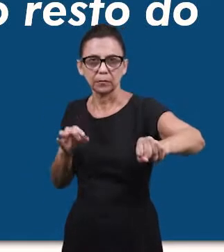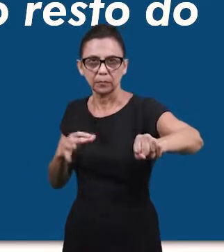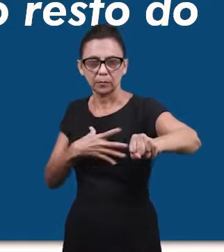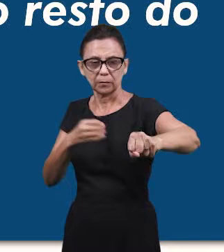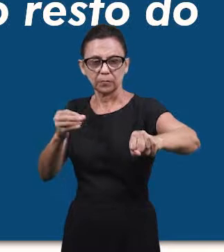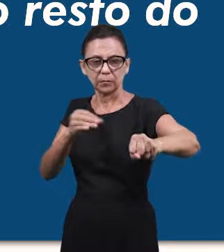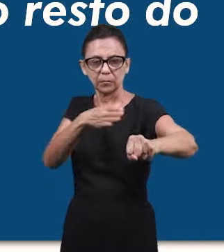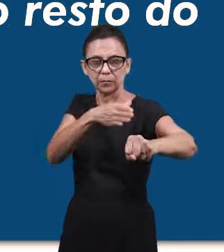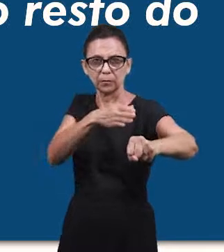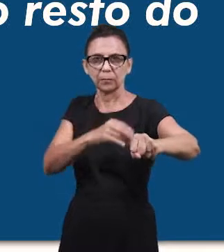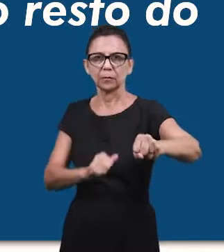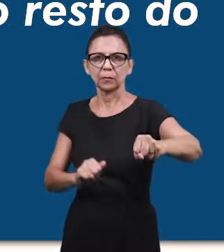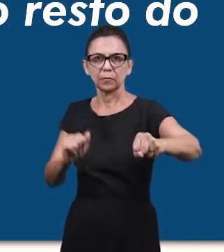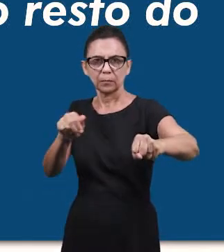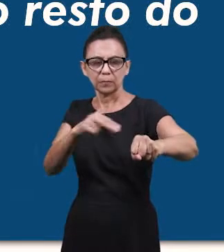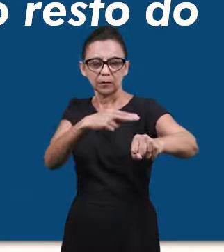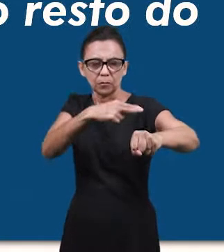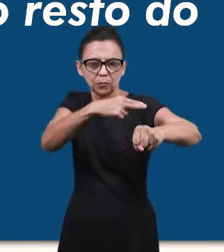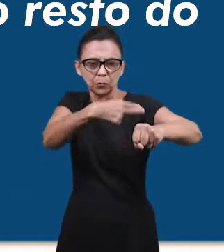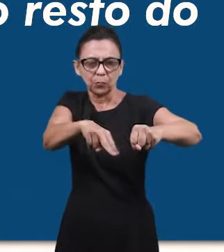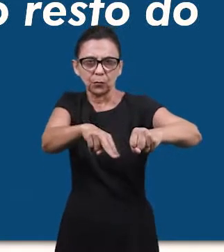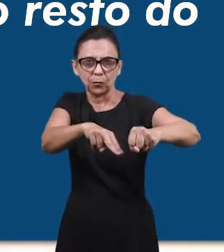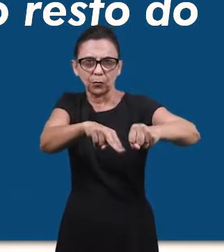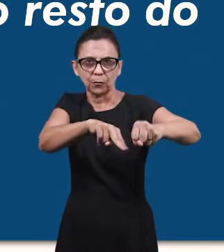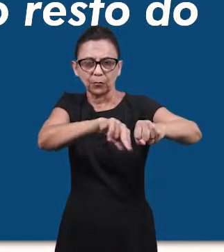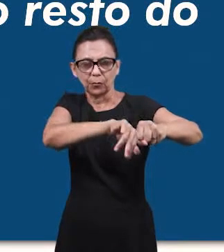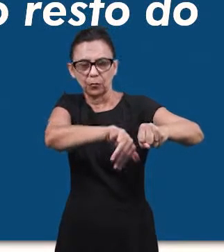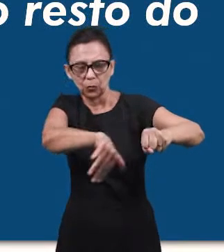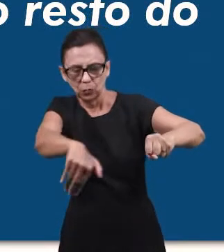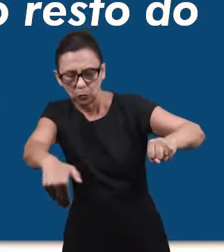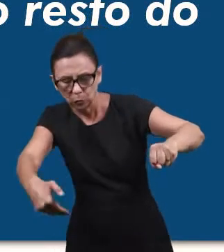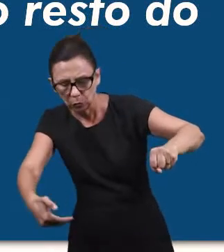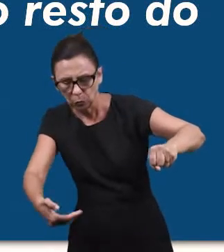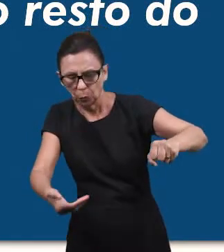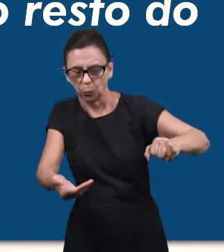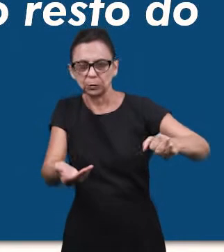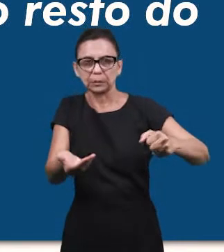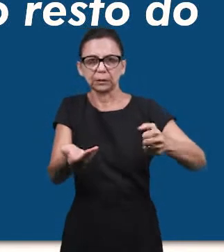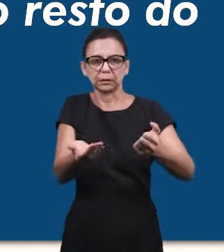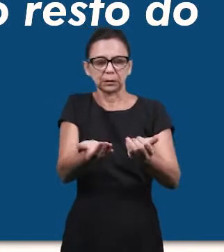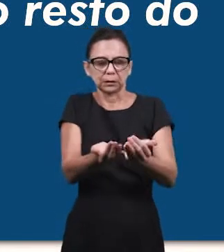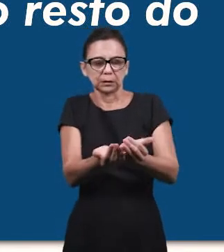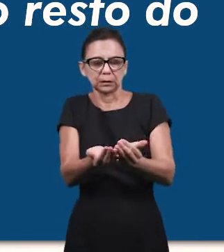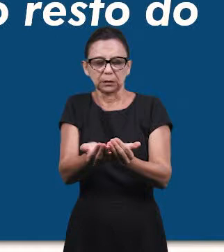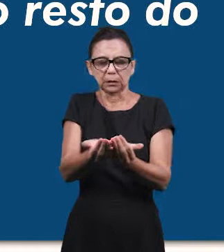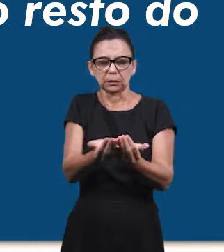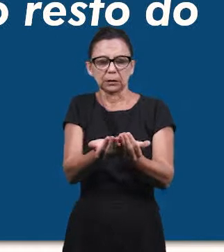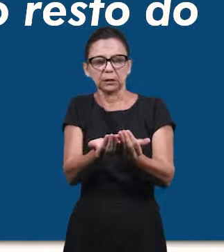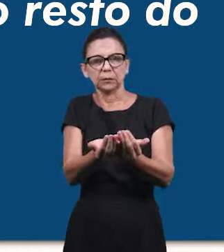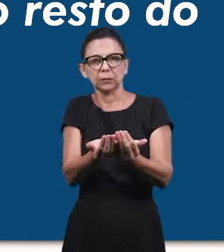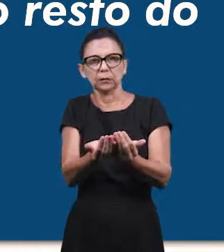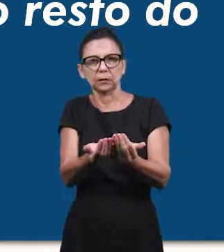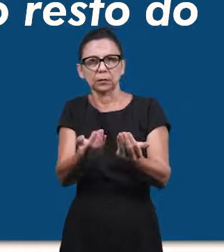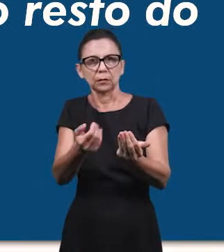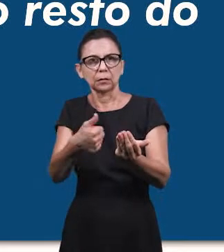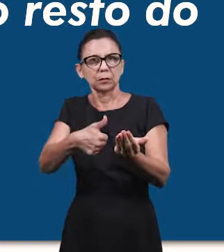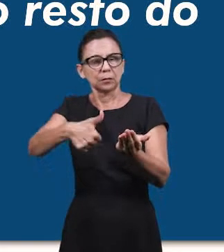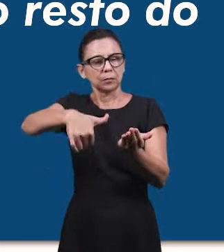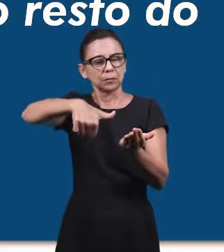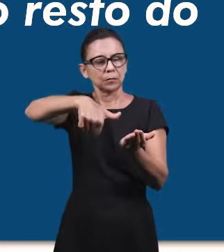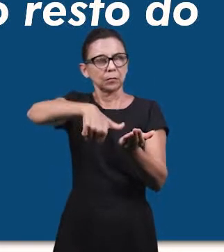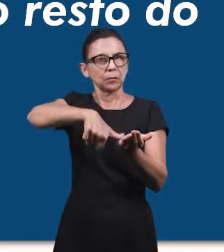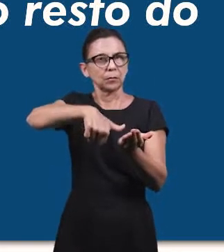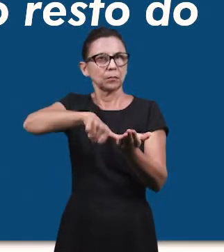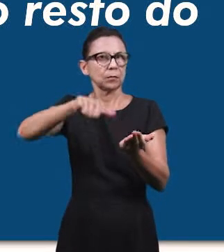Tu égorgeras le bélier, tu prendras de son sang, tu en mettras sur le lobe de l'oreille